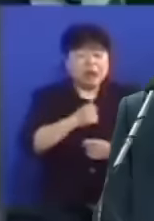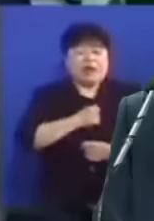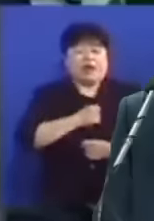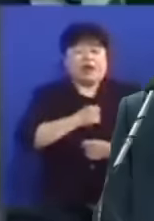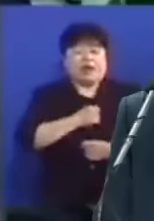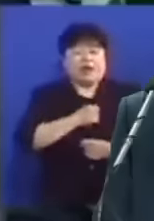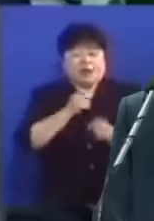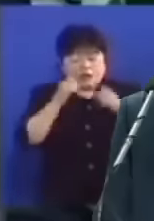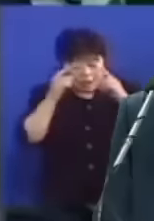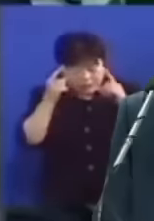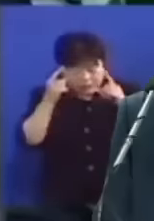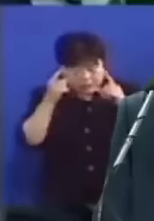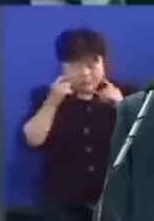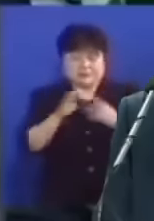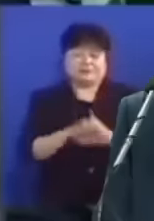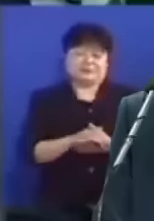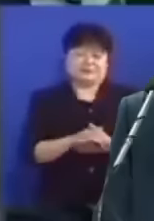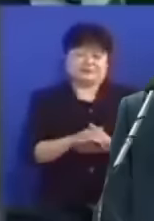마음의 깨달음이